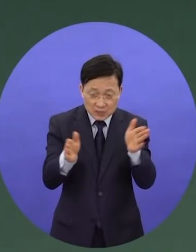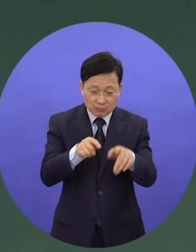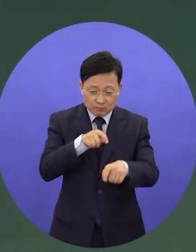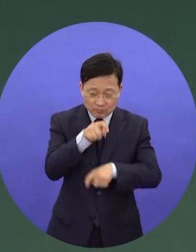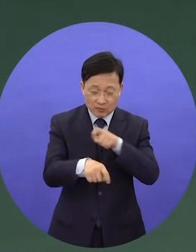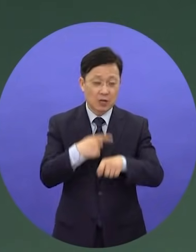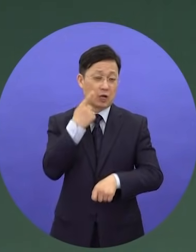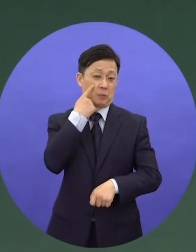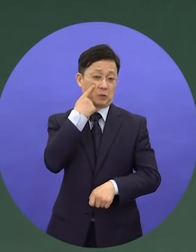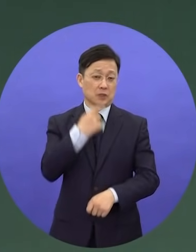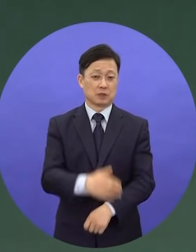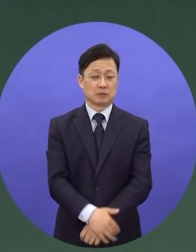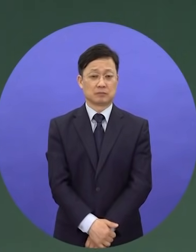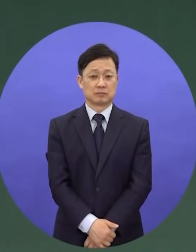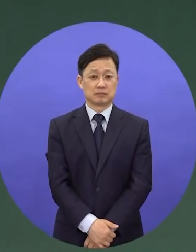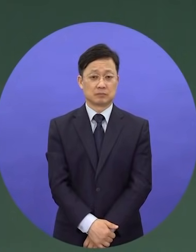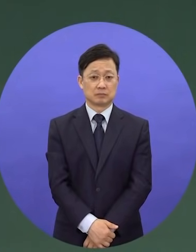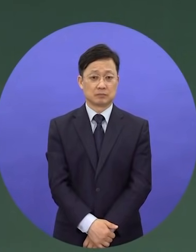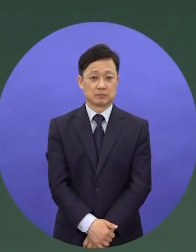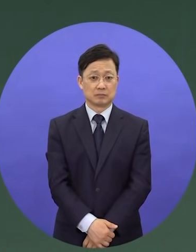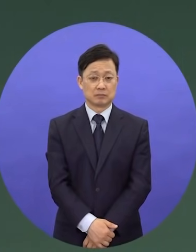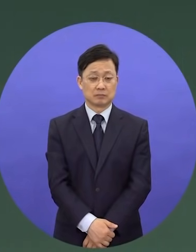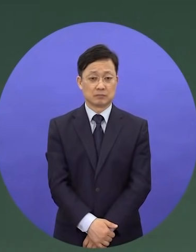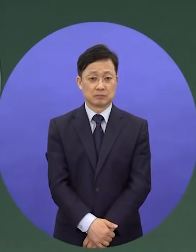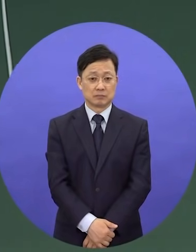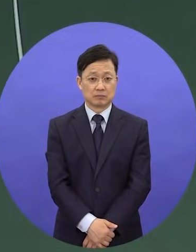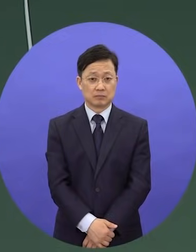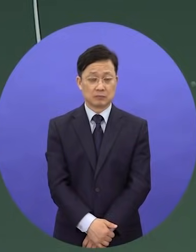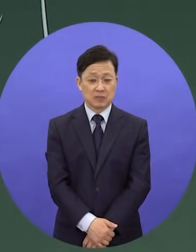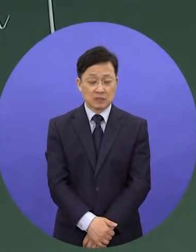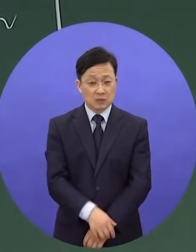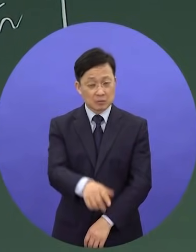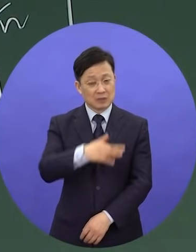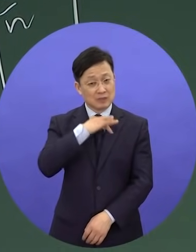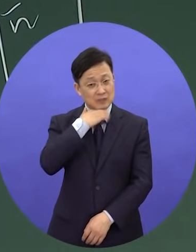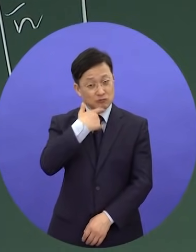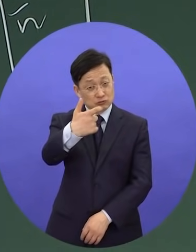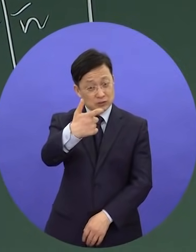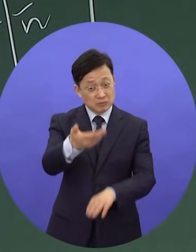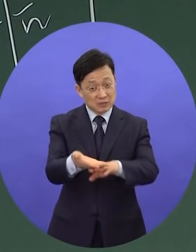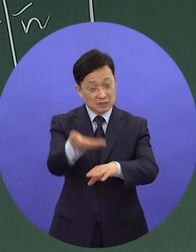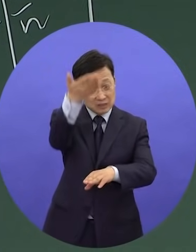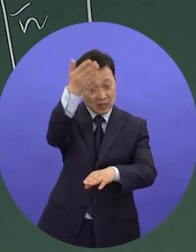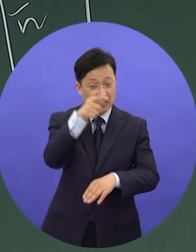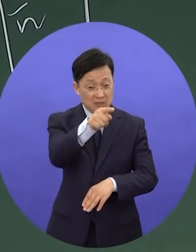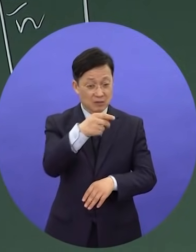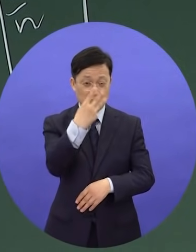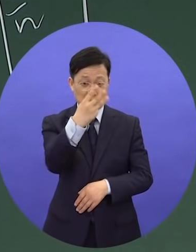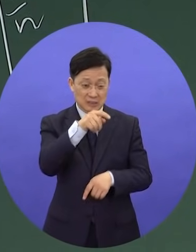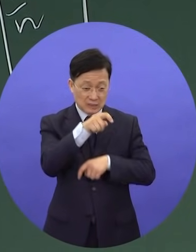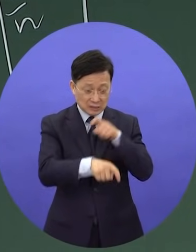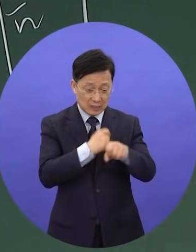introduction. 나이가 60대인 사람들은 이 부분을 안 시작하면요. 여러분 치매 옵니다. Those who are in their 60s, if you don't start